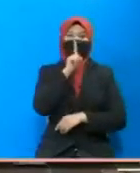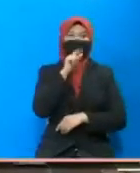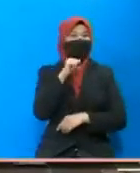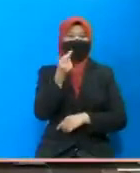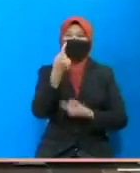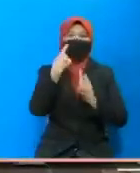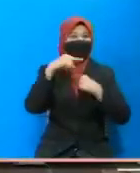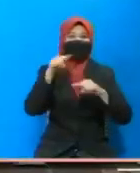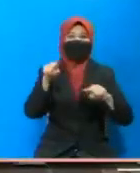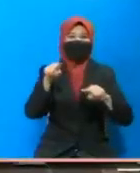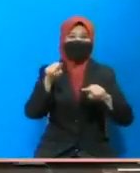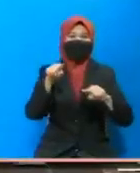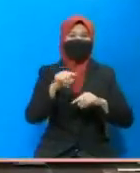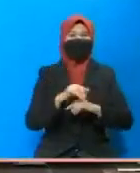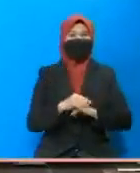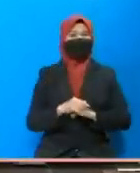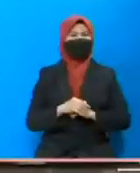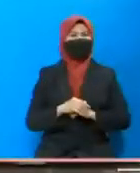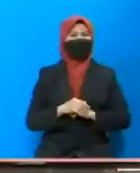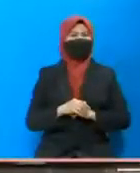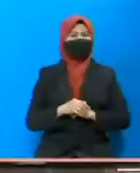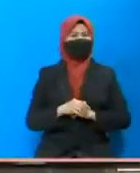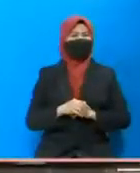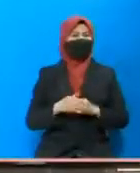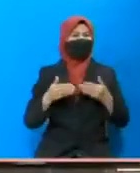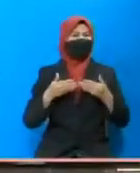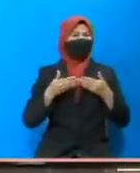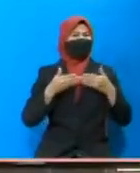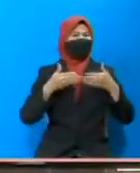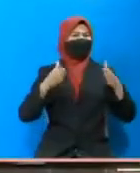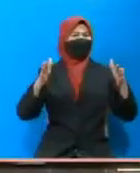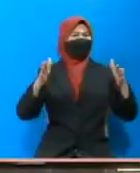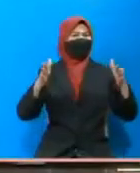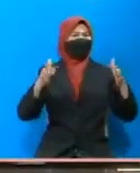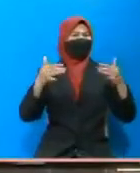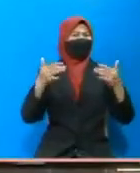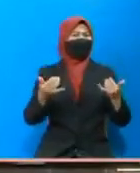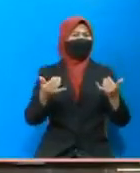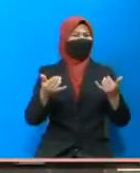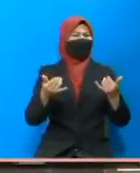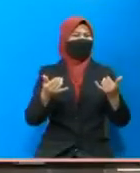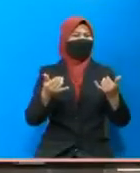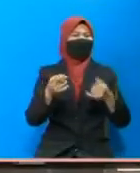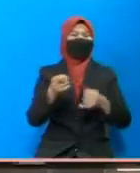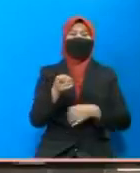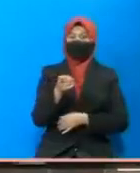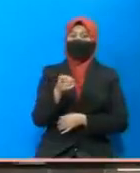Jadi, anggapan umum ialah bahawa belum dapat.